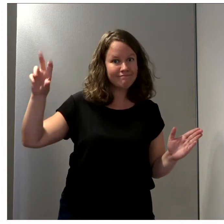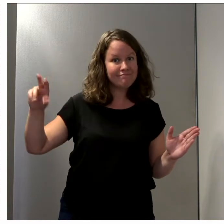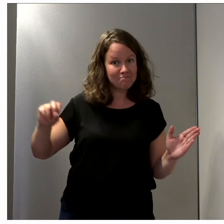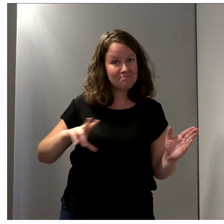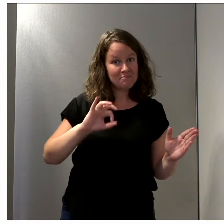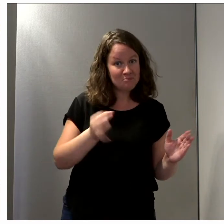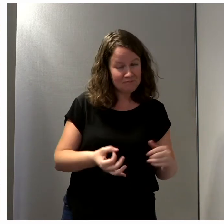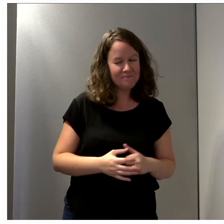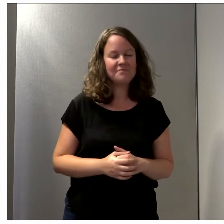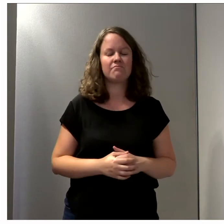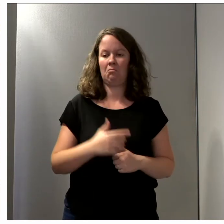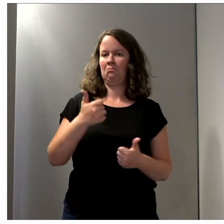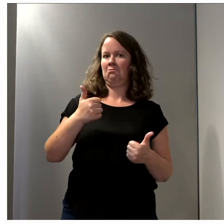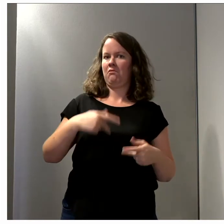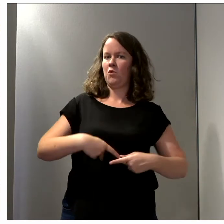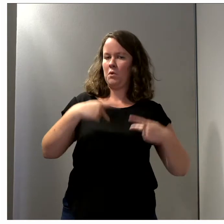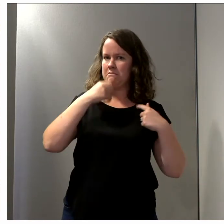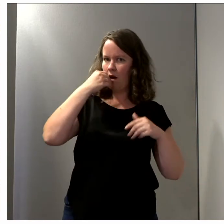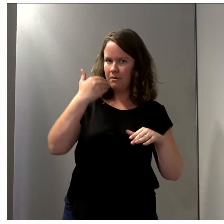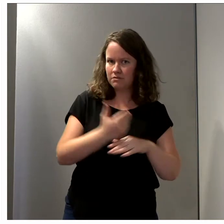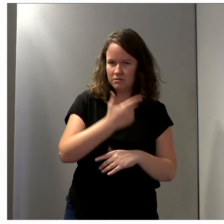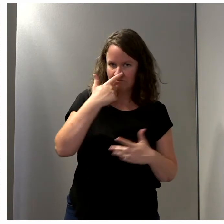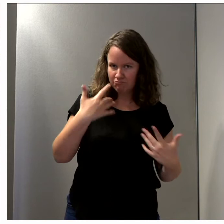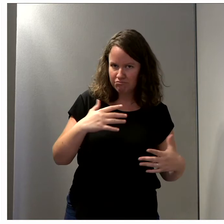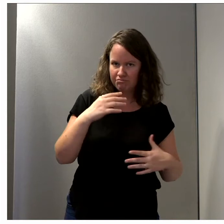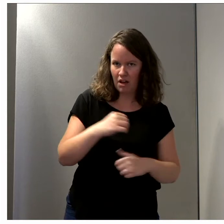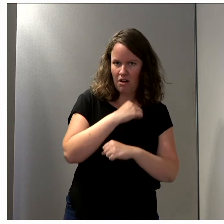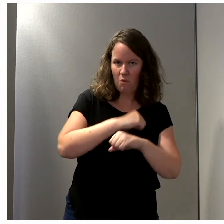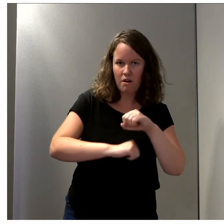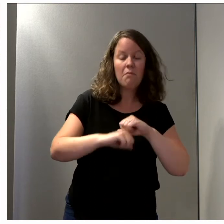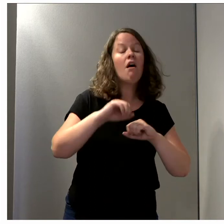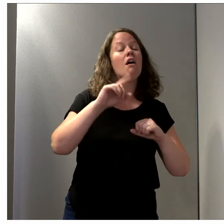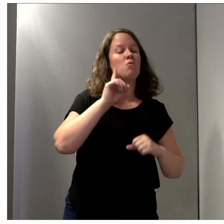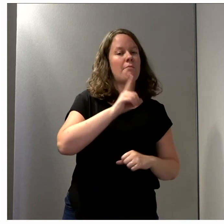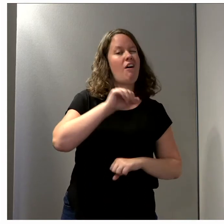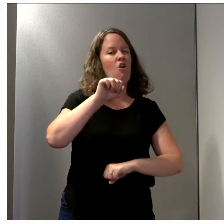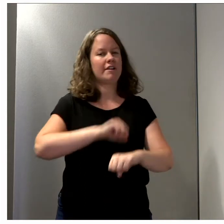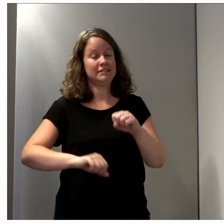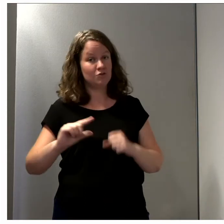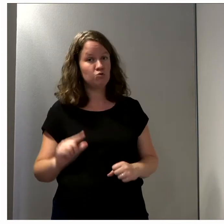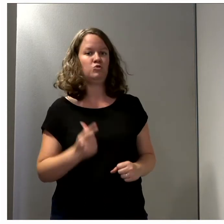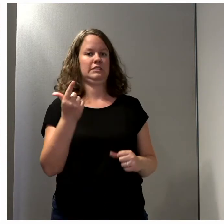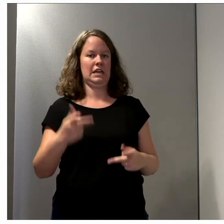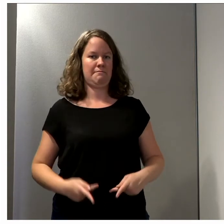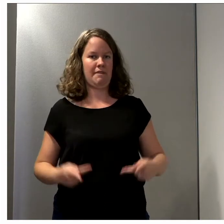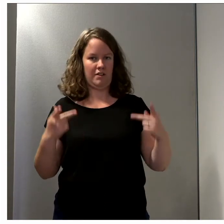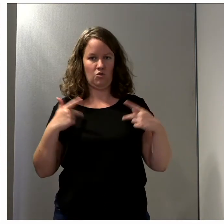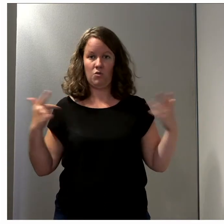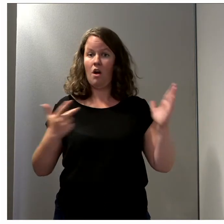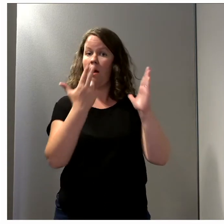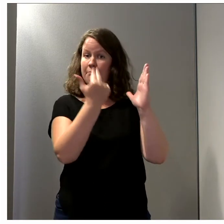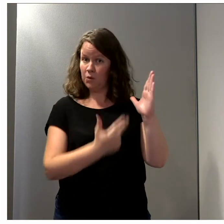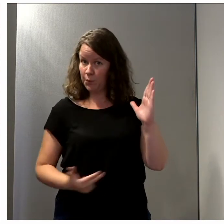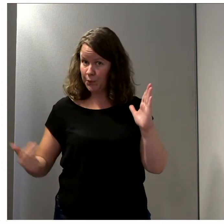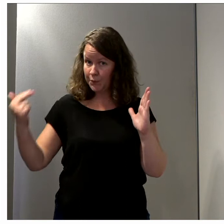ce premier atelier, avec eux, on a proposé un second atelier, un atelier de peinture,